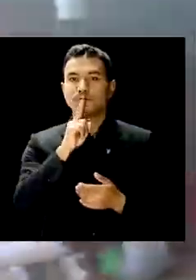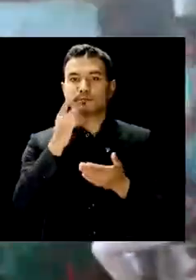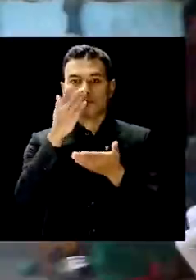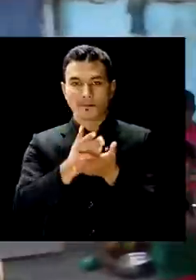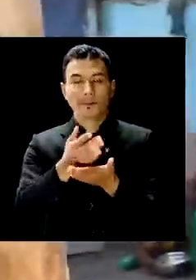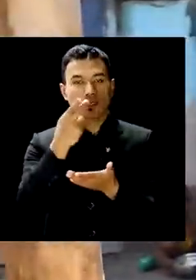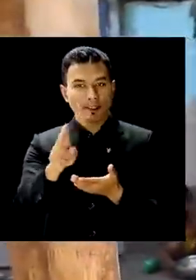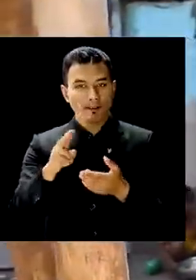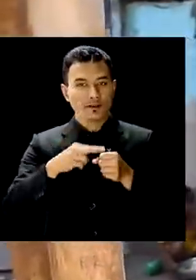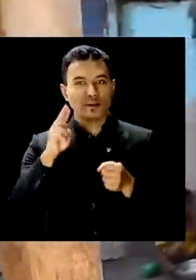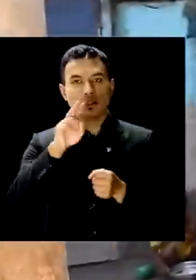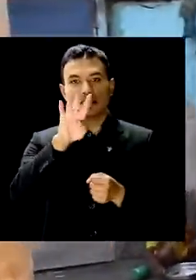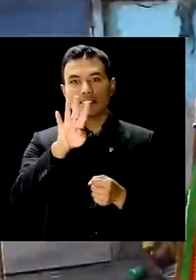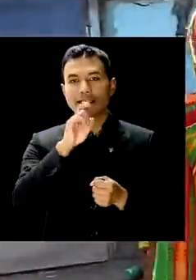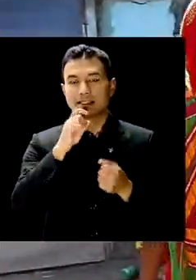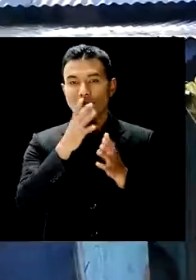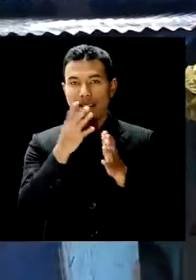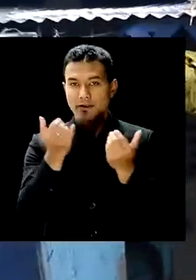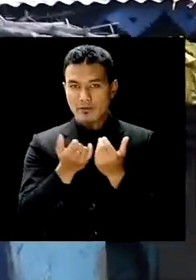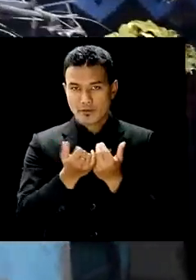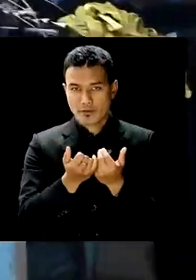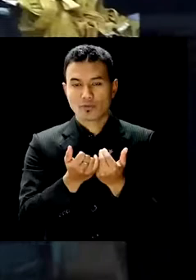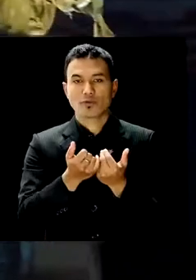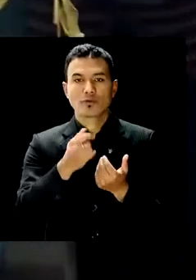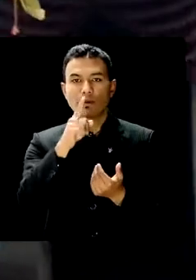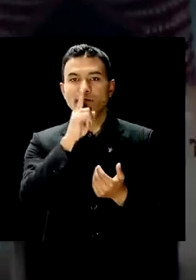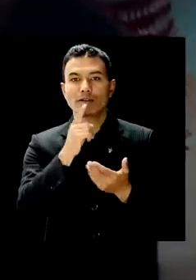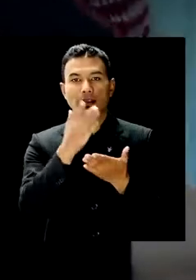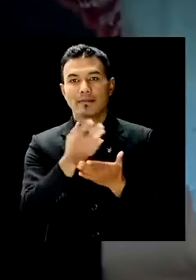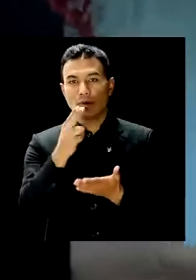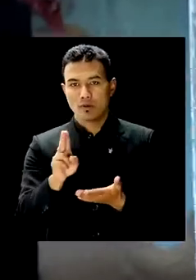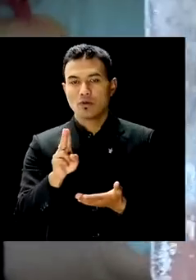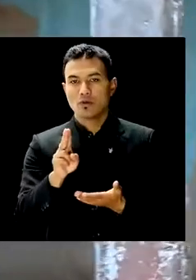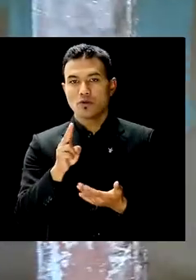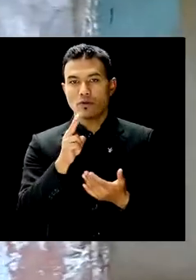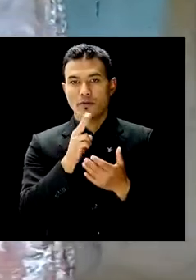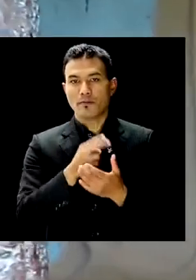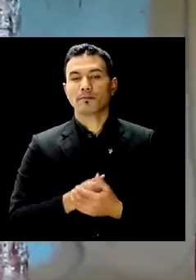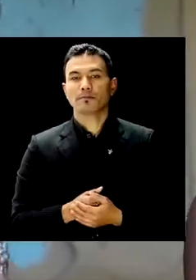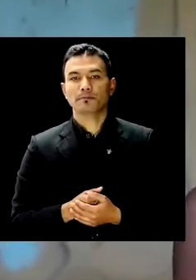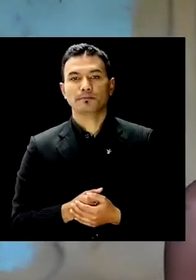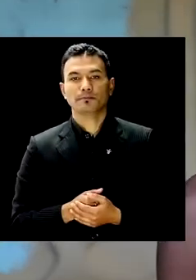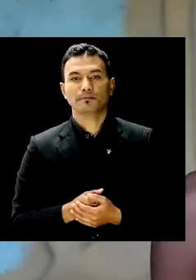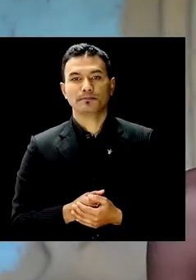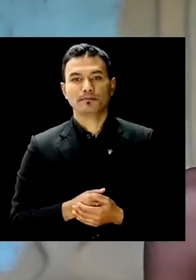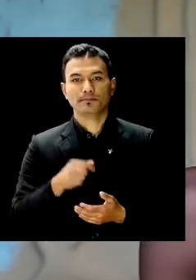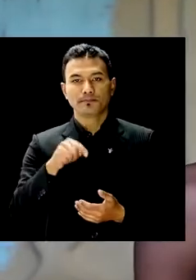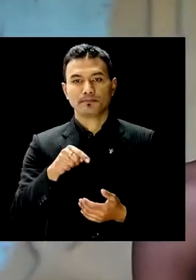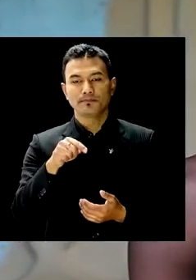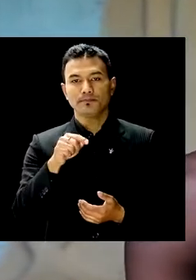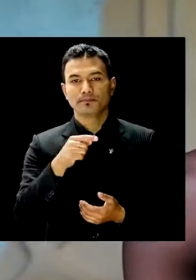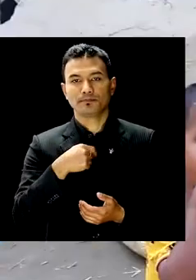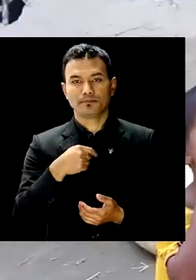1.5 साल भेलै चैत 4 गते बिहा भेलै पौर साल आइ 1.5 साल भेल छ बिहा भेला आयल